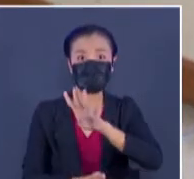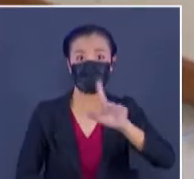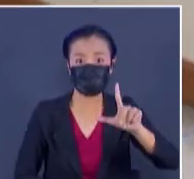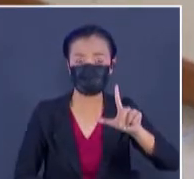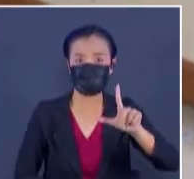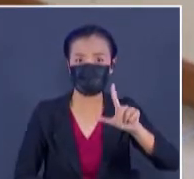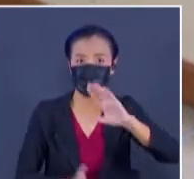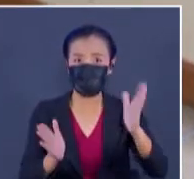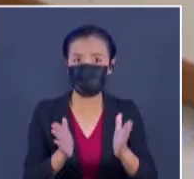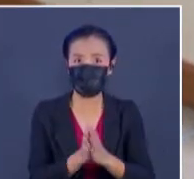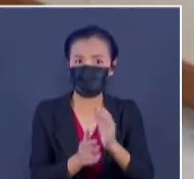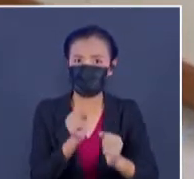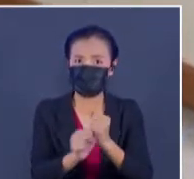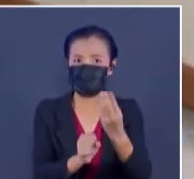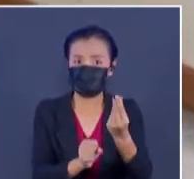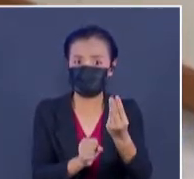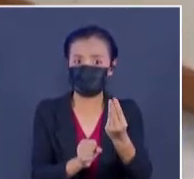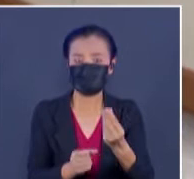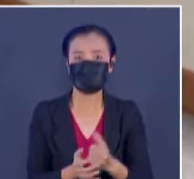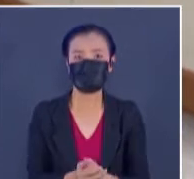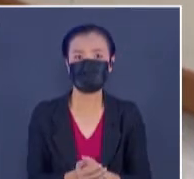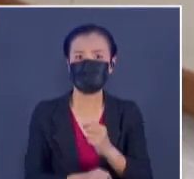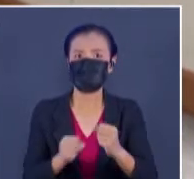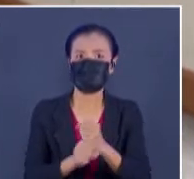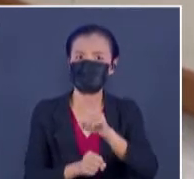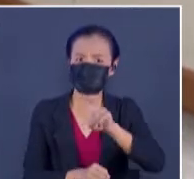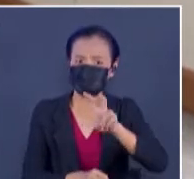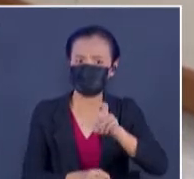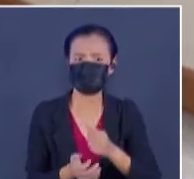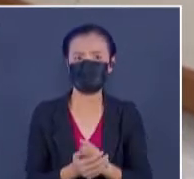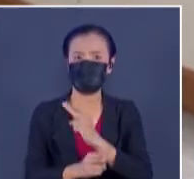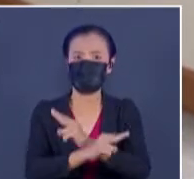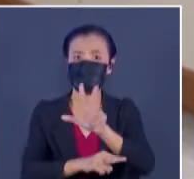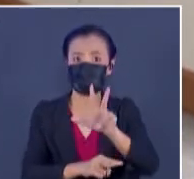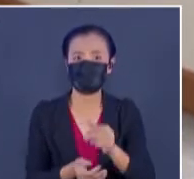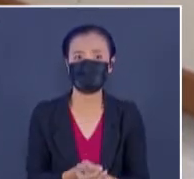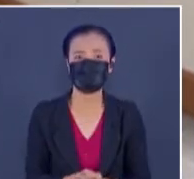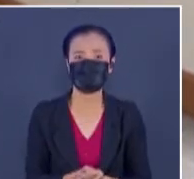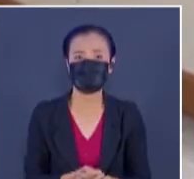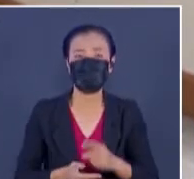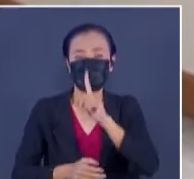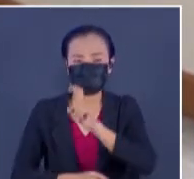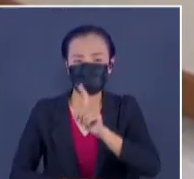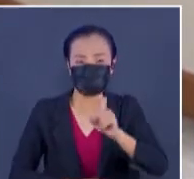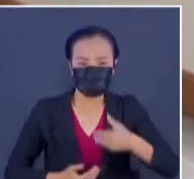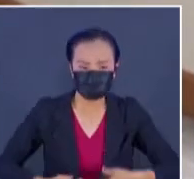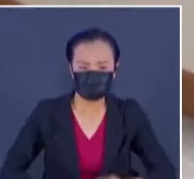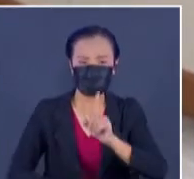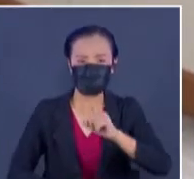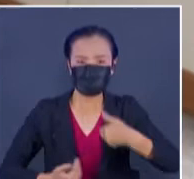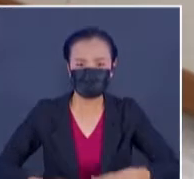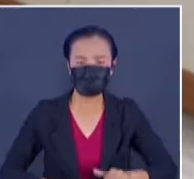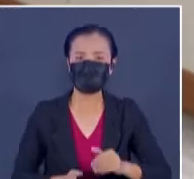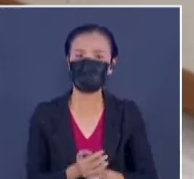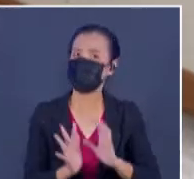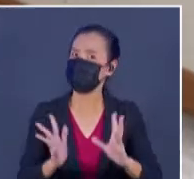ล้านนี่รวมๆแล้วโอ้โห200กว่าปีได้มั้ง ไม่รู้เขาเรียกตายกี่ชาติก็ผ่อนไม่หมด โอ้เ